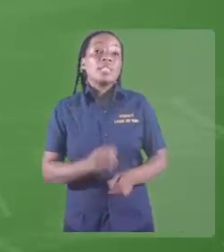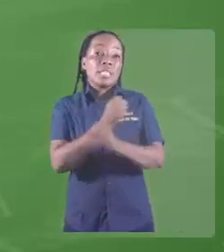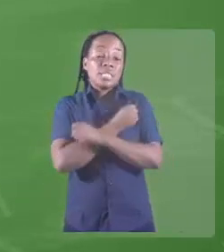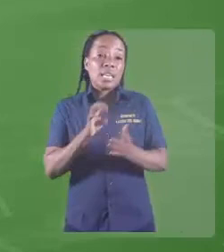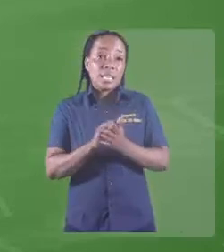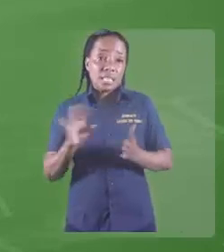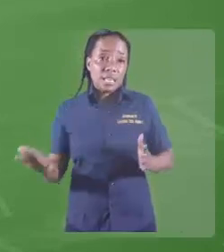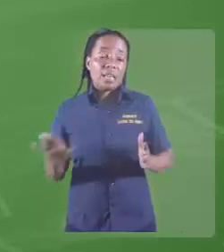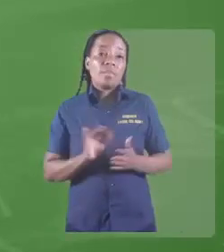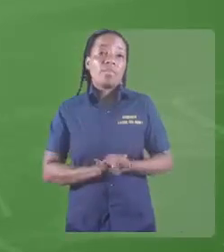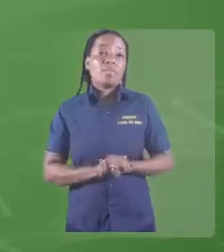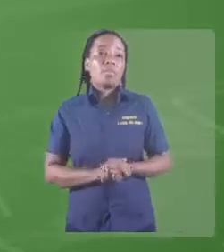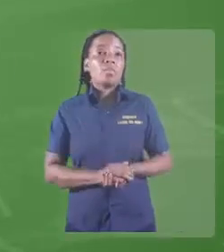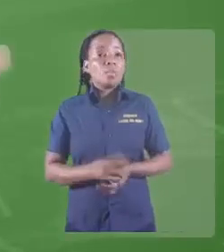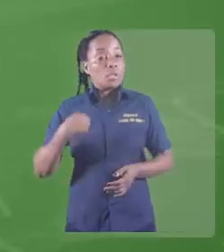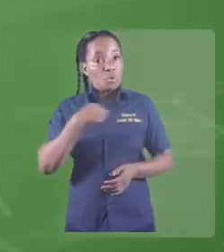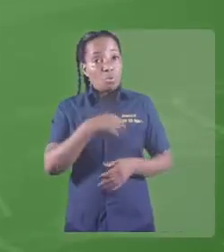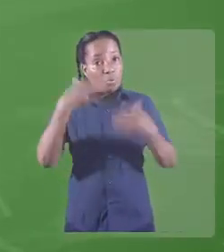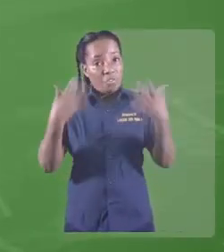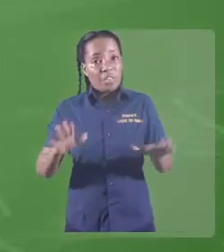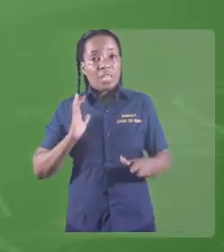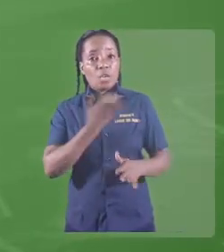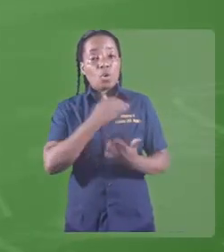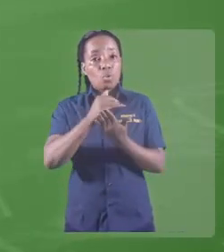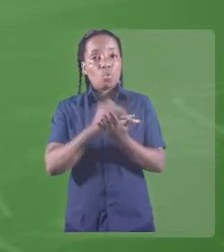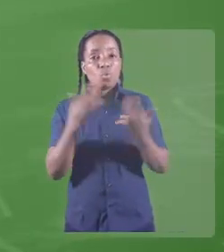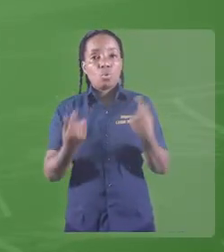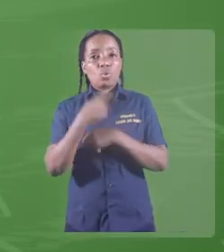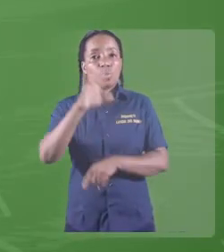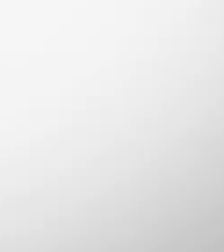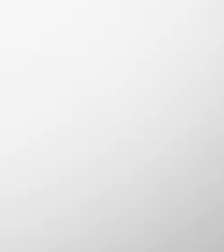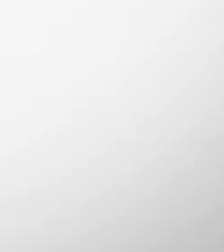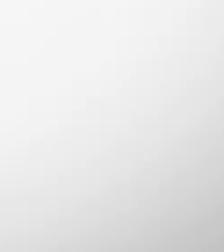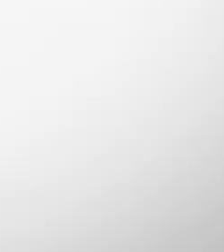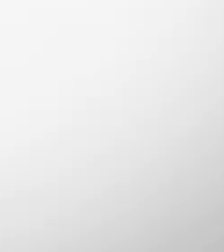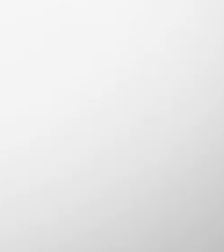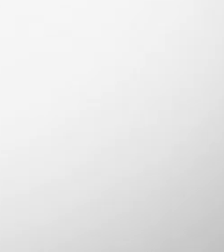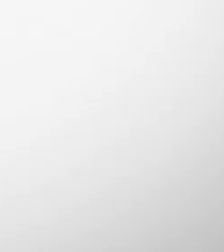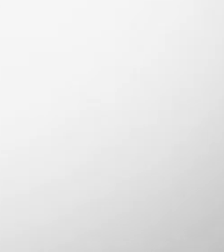nous sommes au terme de notre séance d'aujourd'hui. Au revoir et à bientôt.